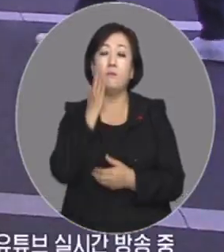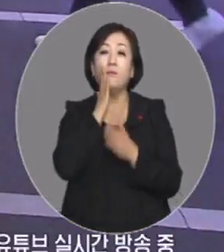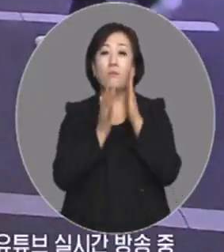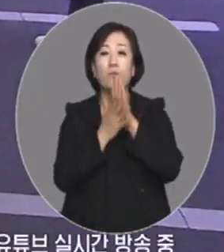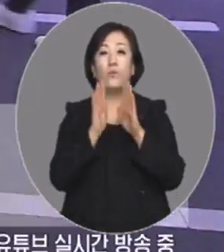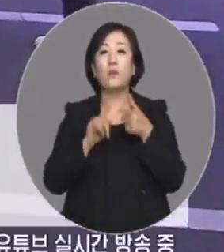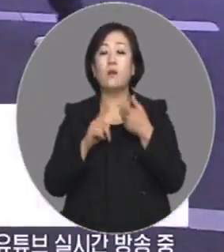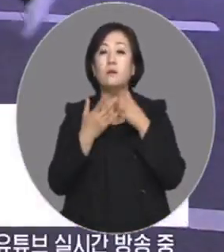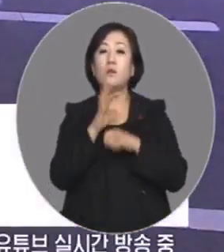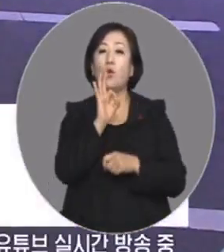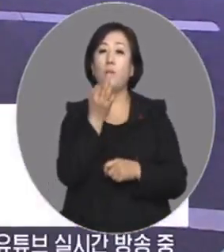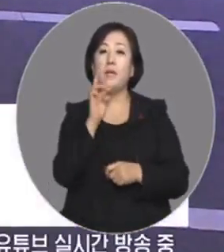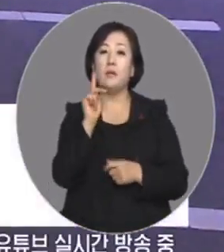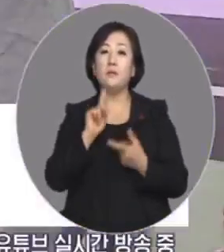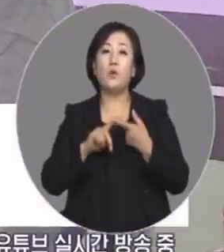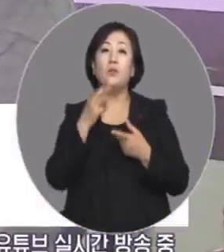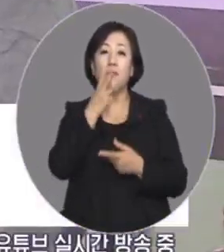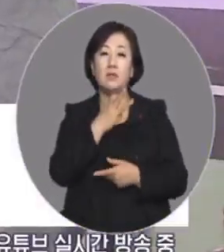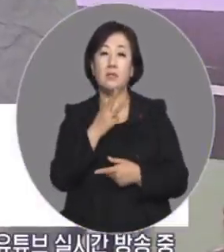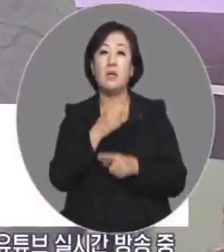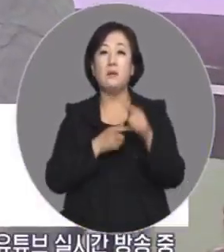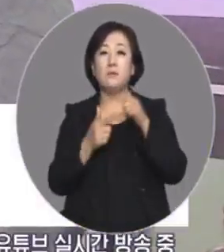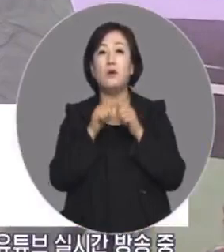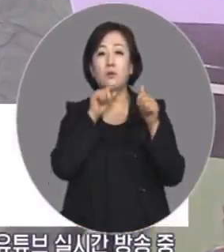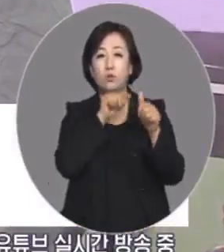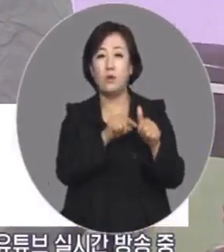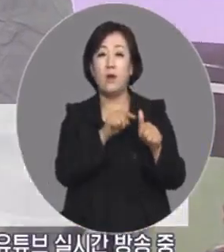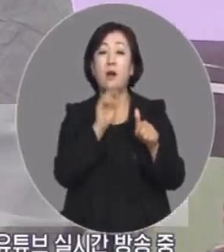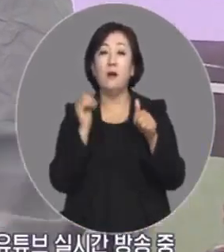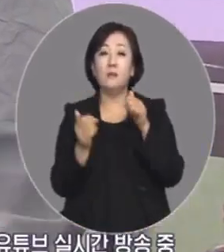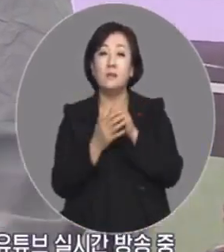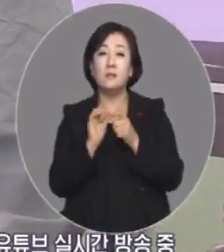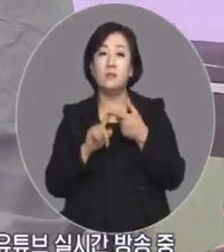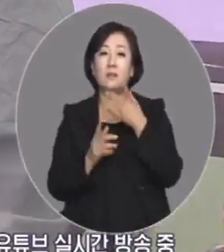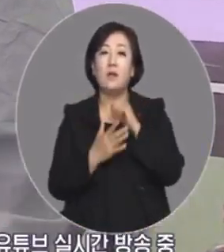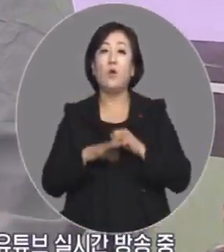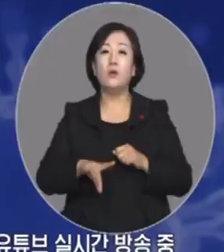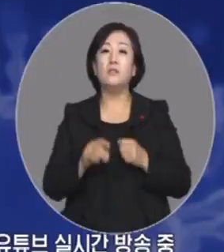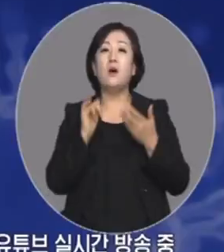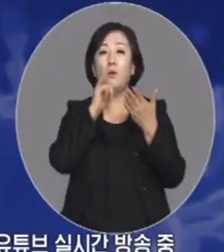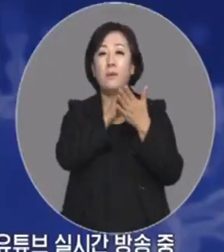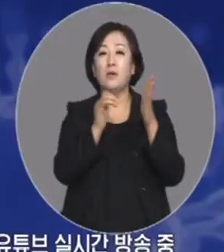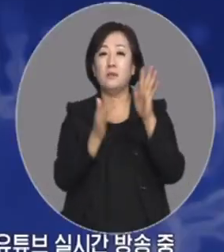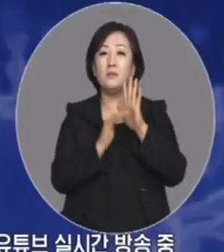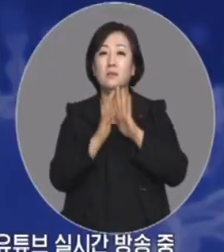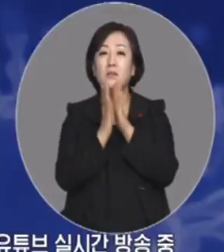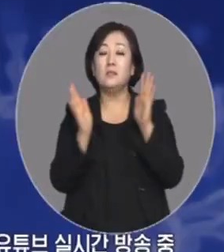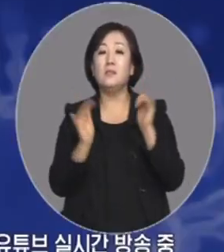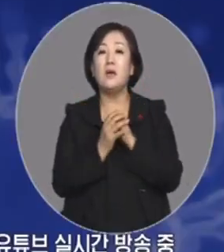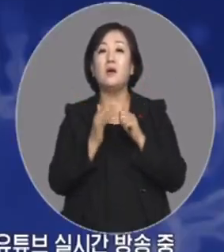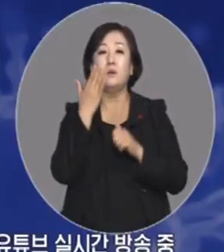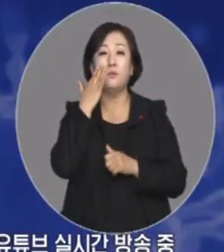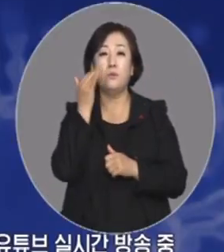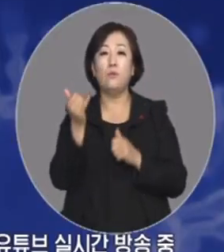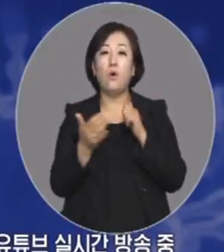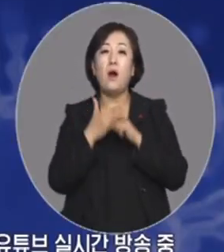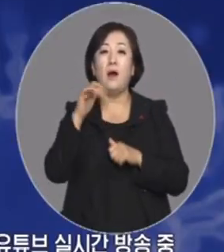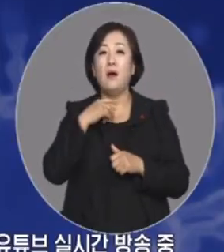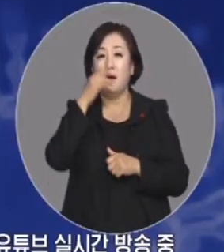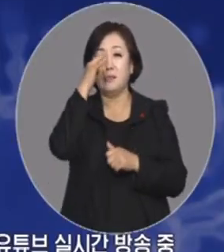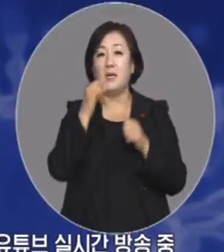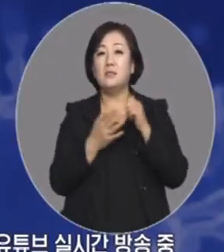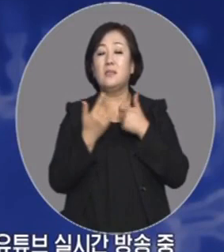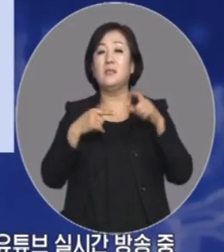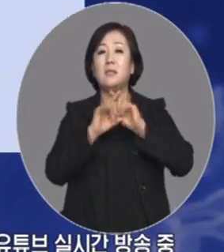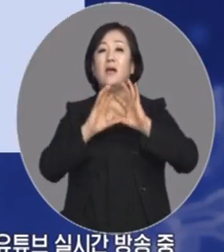울산에서 오미크론 확진자 13명이 추가 발생했습니다. 울산 첫 오미크론 확진자의 부모와 카자흐스탄에서